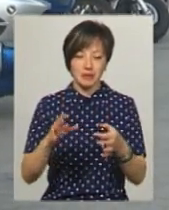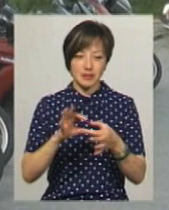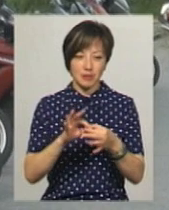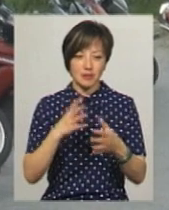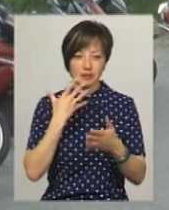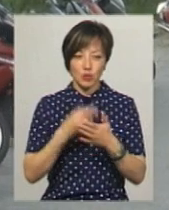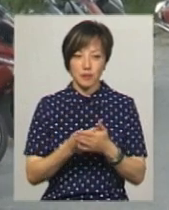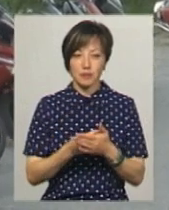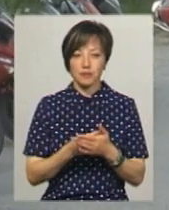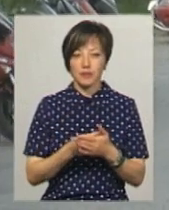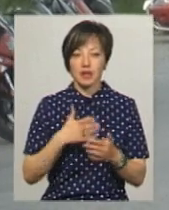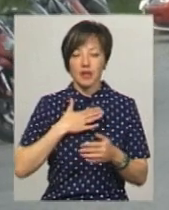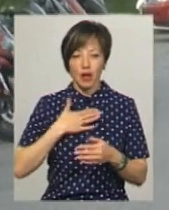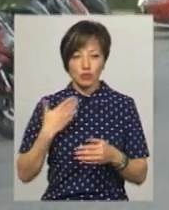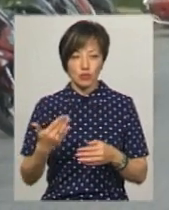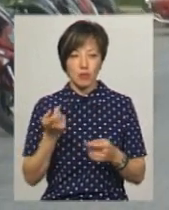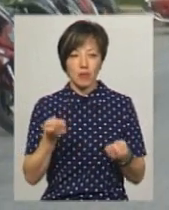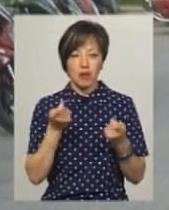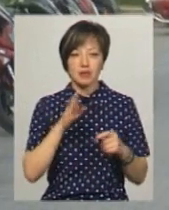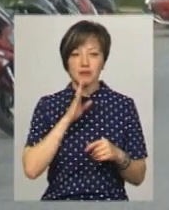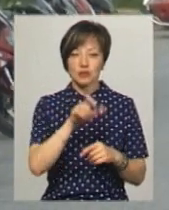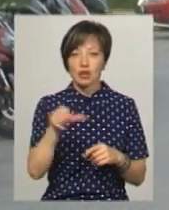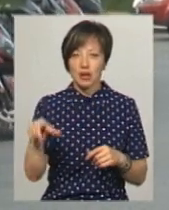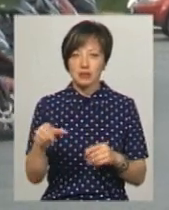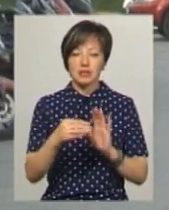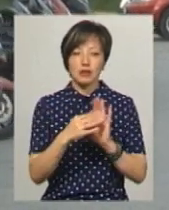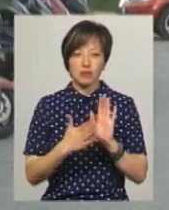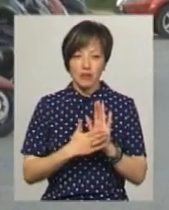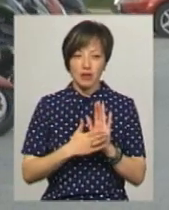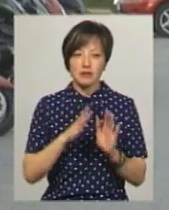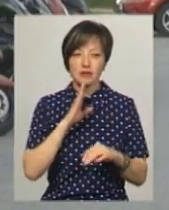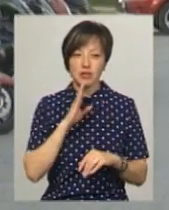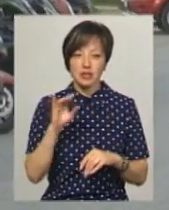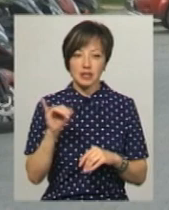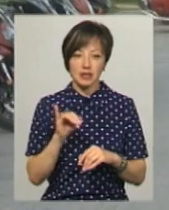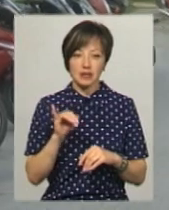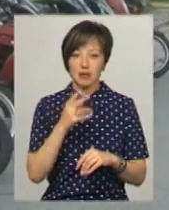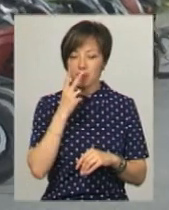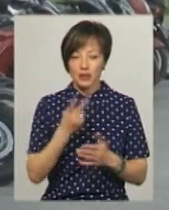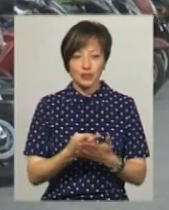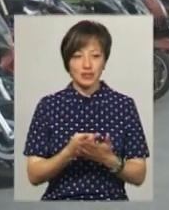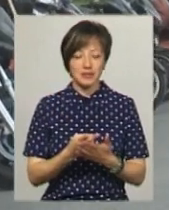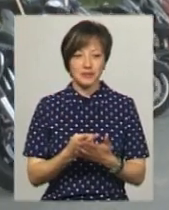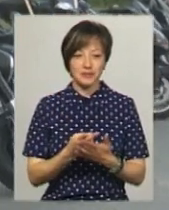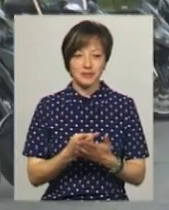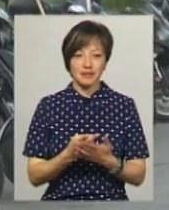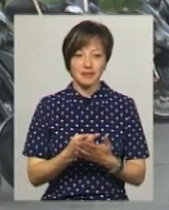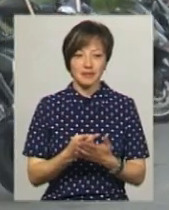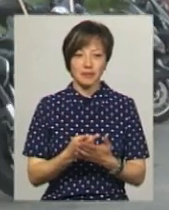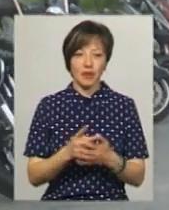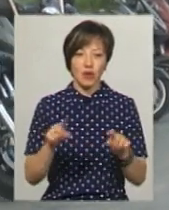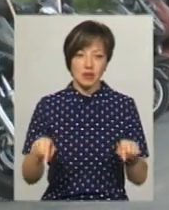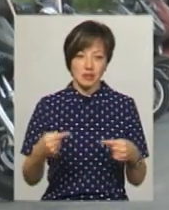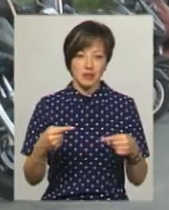своєї. З нашої сторони трошки мало дівчат. Якби зареєструвалися, і як ви бачите, їде